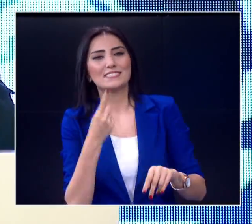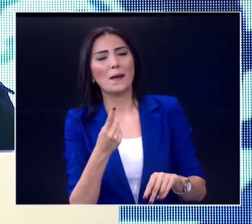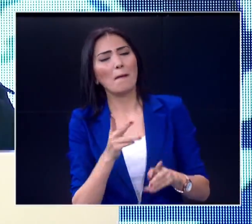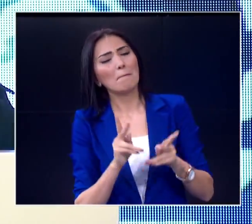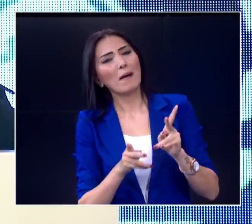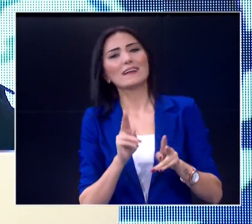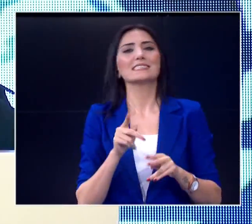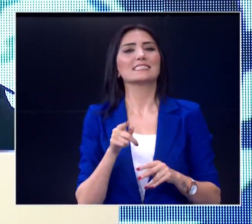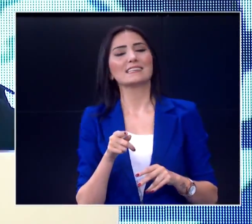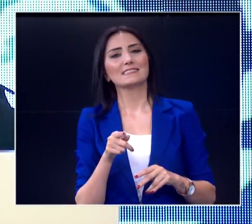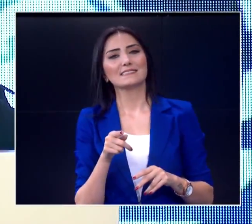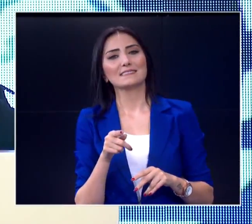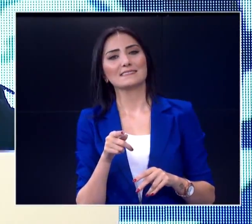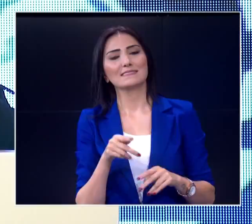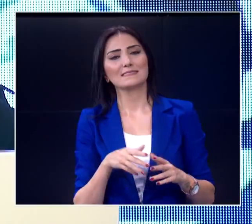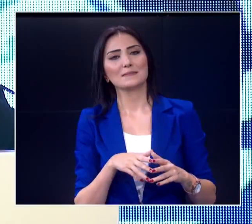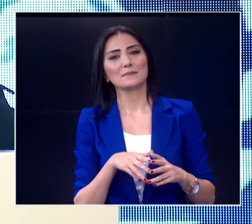Bazen